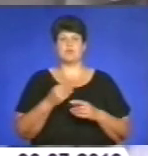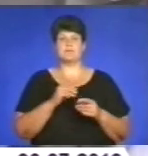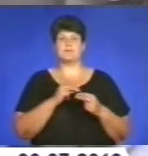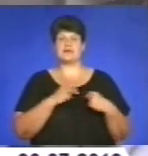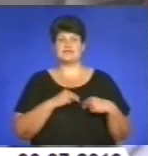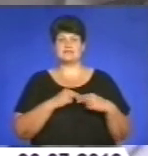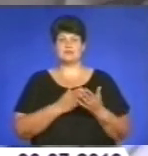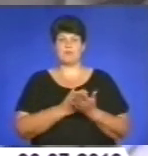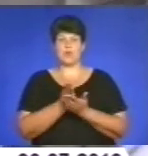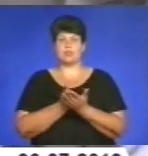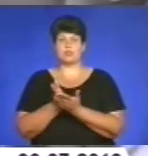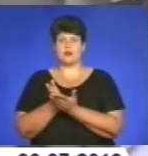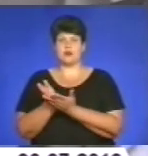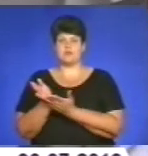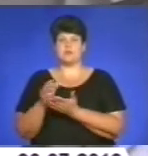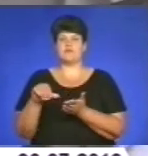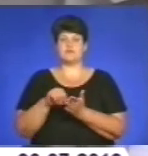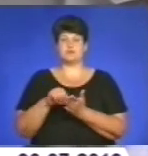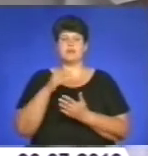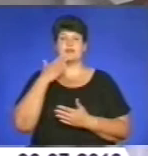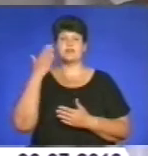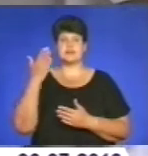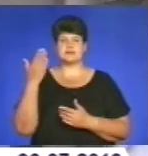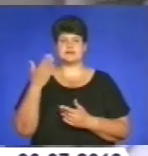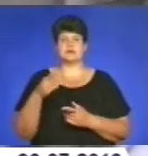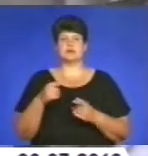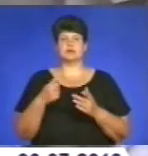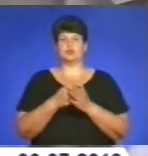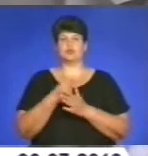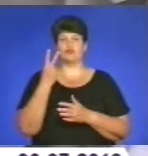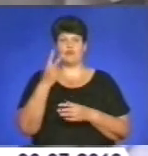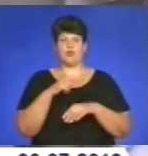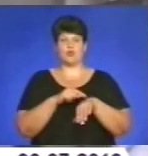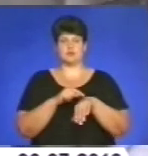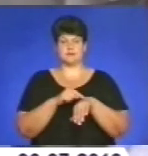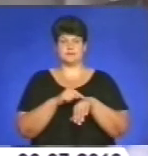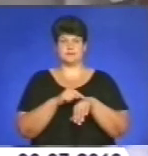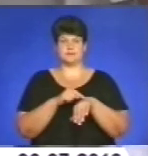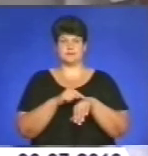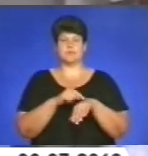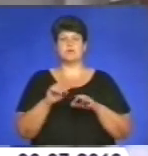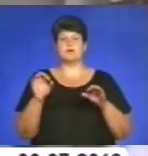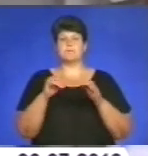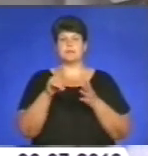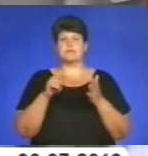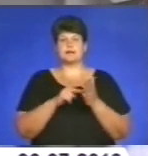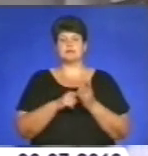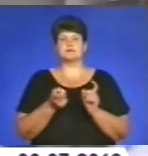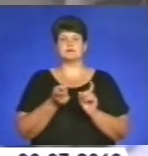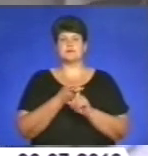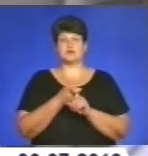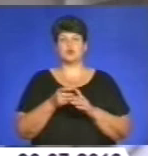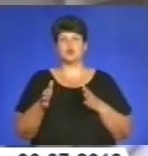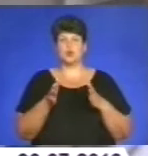по напрямках виступили з лекцією в межах 2 годин про питання, які торкаються